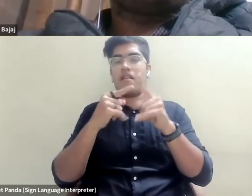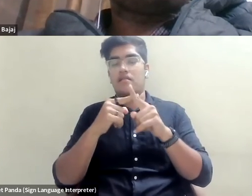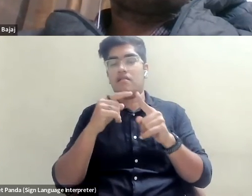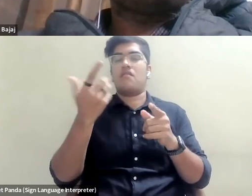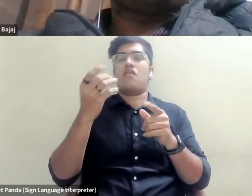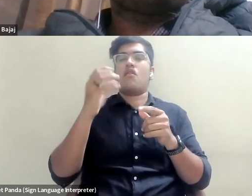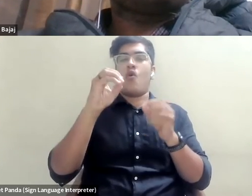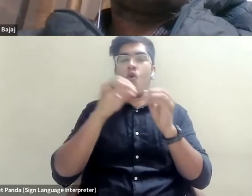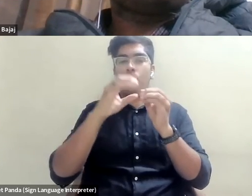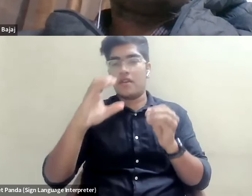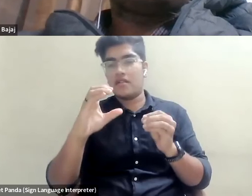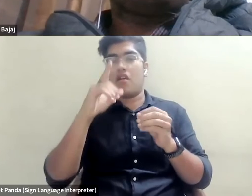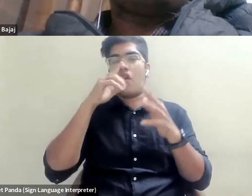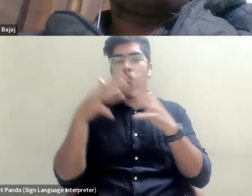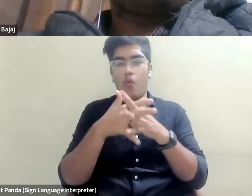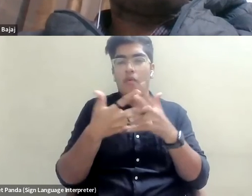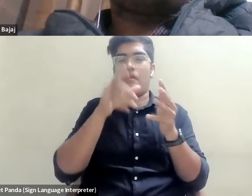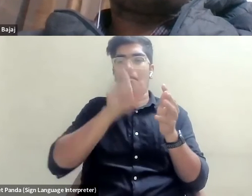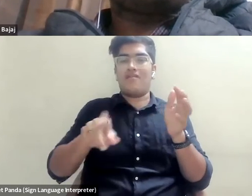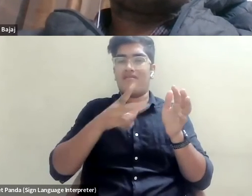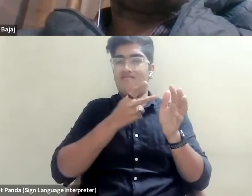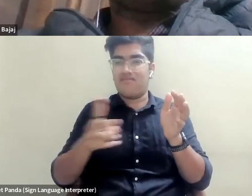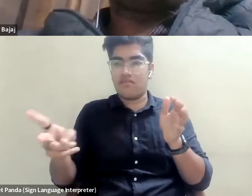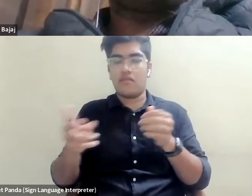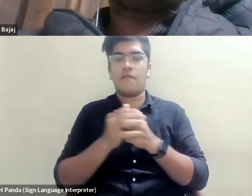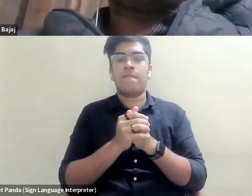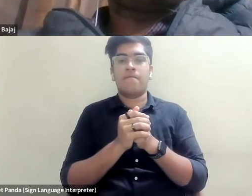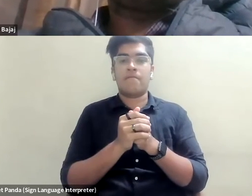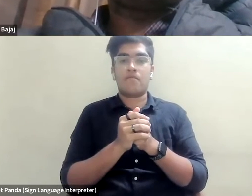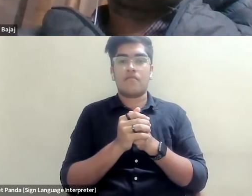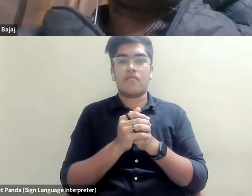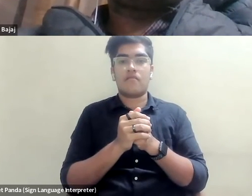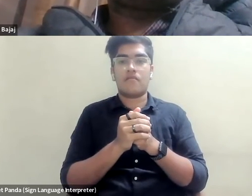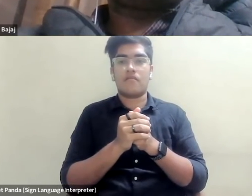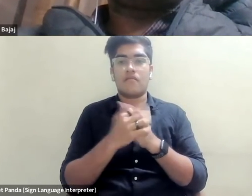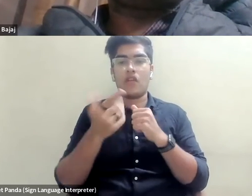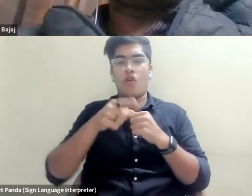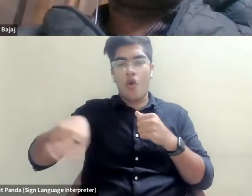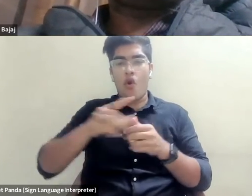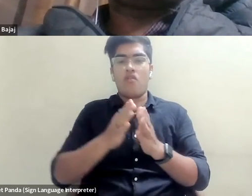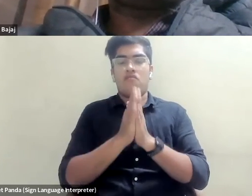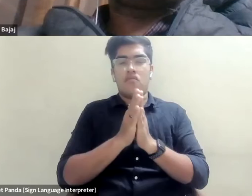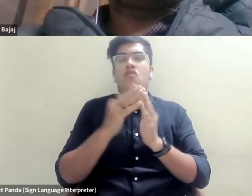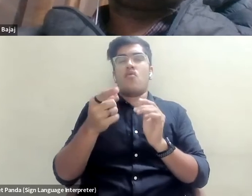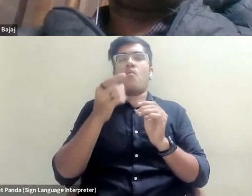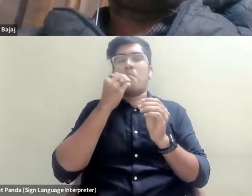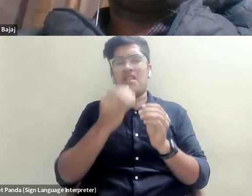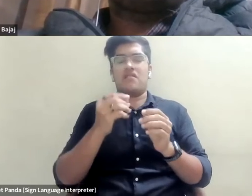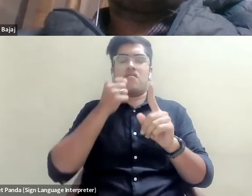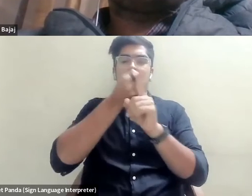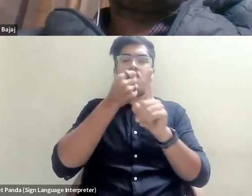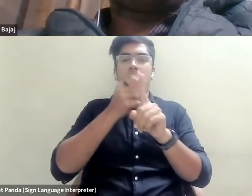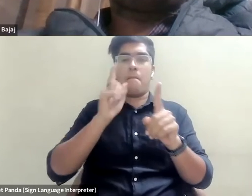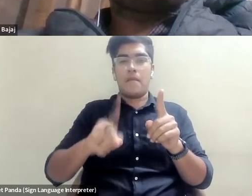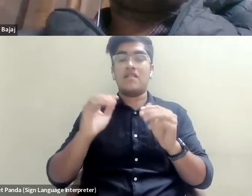इन लोगों को एक उन लोगों ने बहुत प्रार्थना की कि भाई एक अफर्मेटिव एक्शन तो करो अपर कास्ट